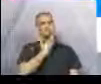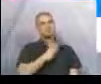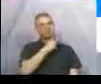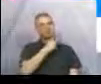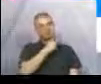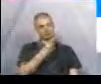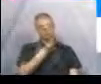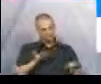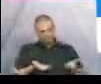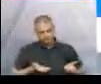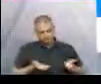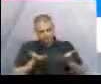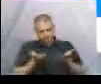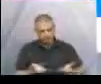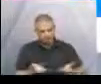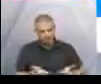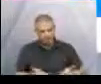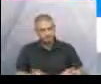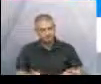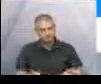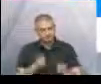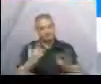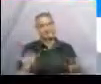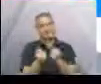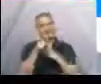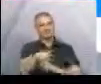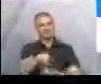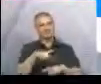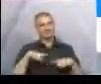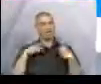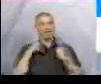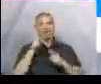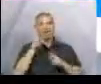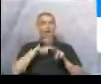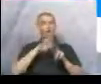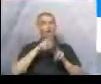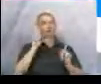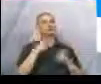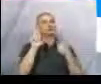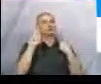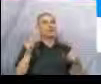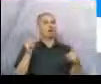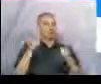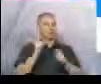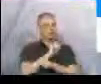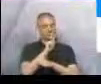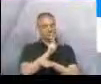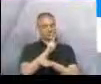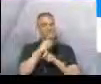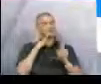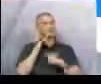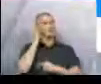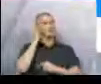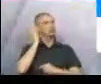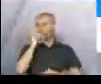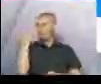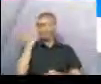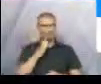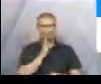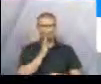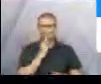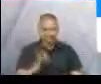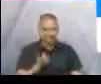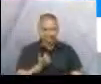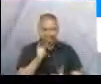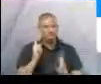אותו ביאור וגורמת לו בעצם להינצל, זאת ששרה בתקופה ששירת נשים עוד לא הייתה בעיה.